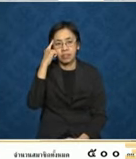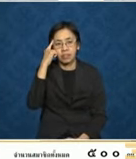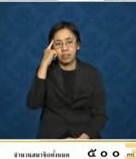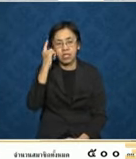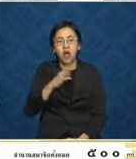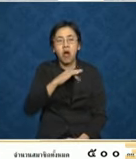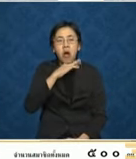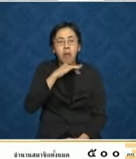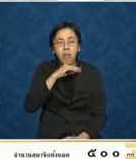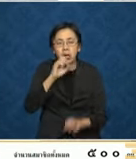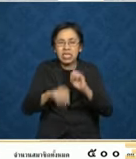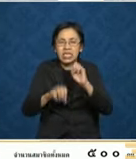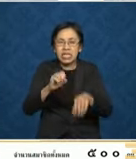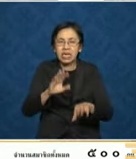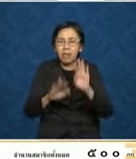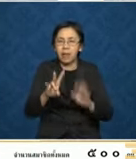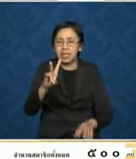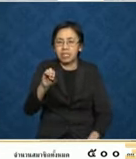ขยะที่ยังเหลืออีก